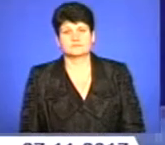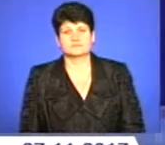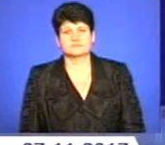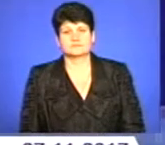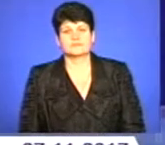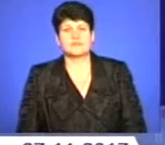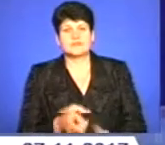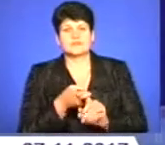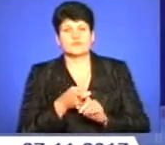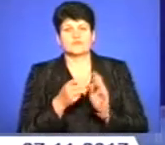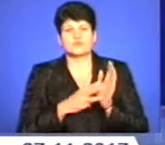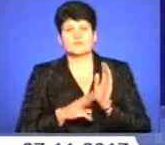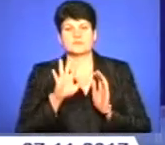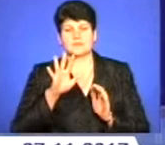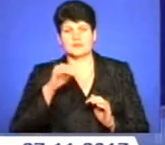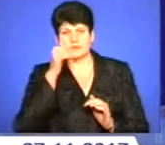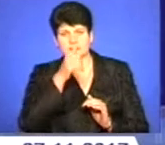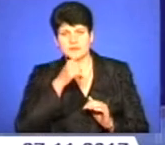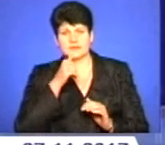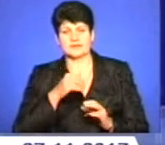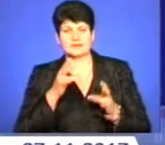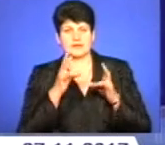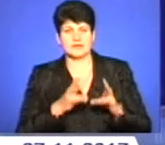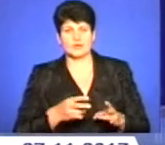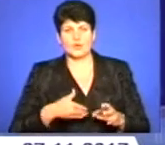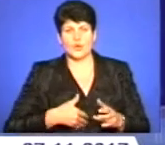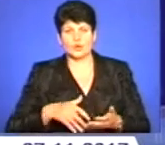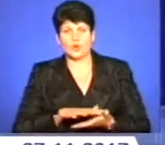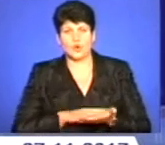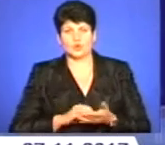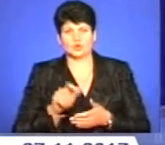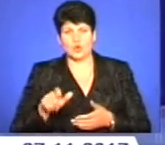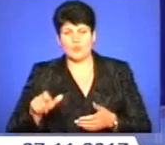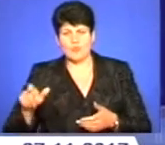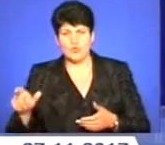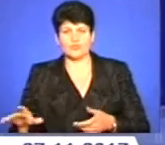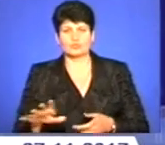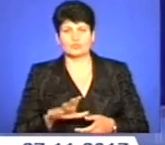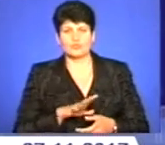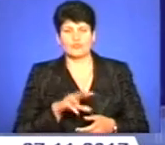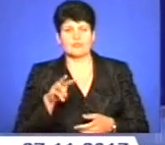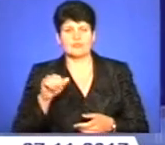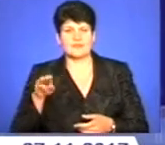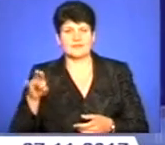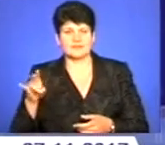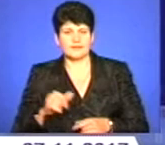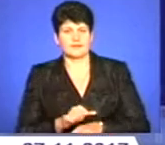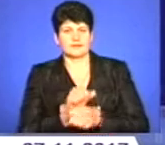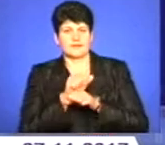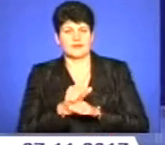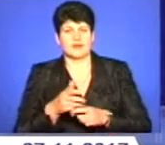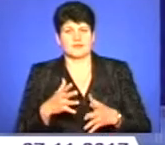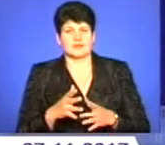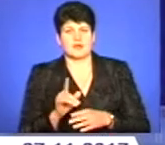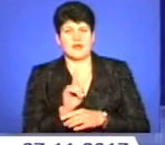У зв'язку з 85-ми роковинами трагедії Голодомору на театральному майдані відбувся мітинг реквієм та акція «Запали свічку», до